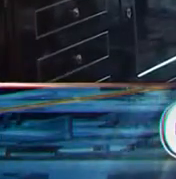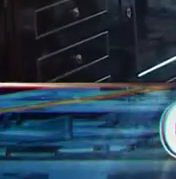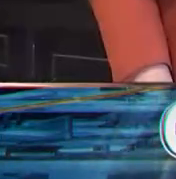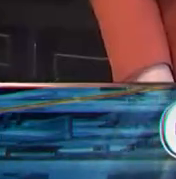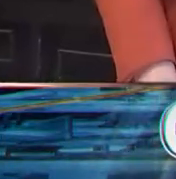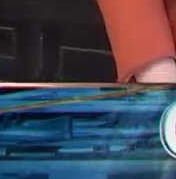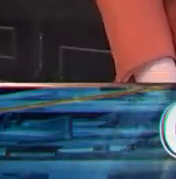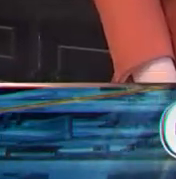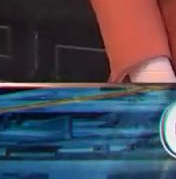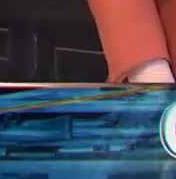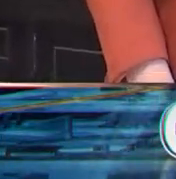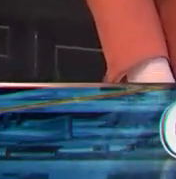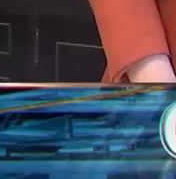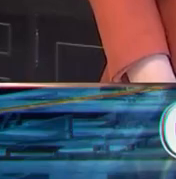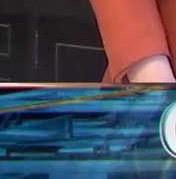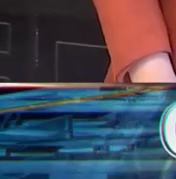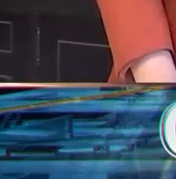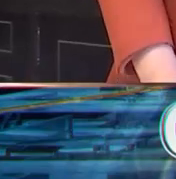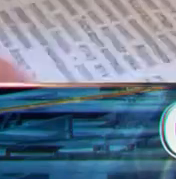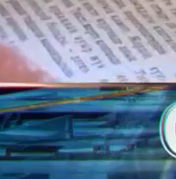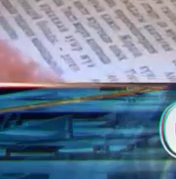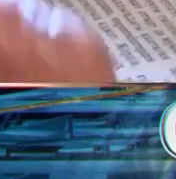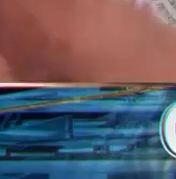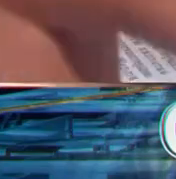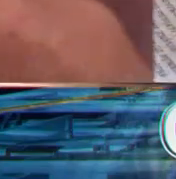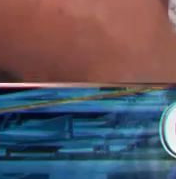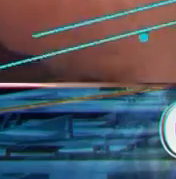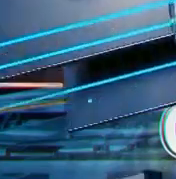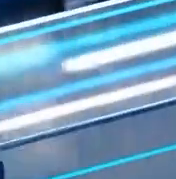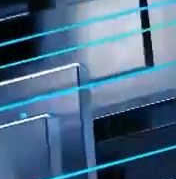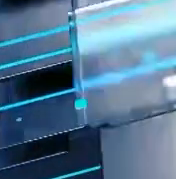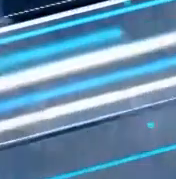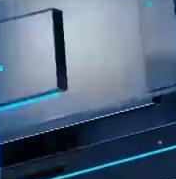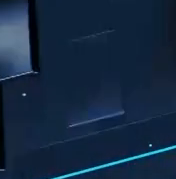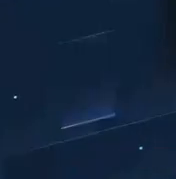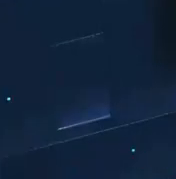родину. Отдельные эпизоды большой истории из воспоминаний наших ветеранов.